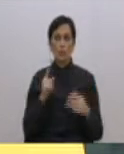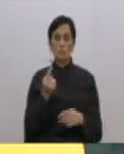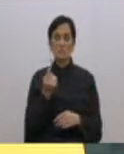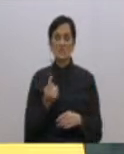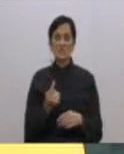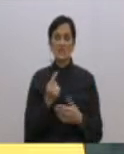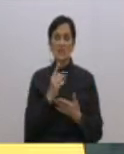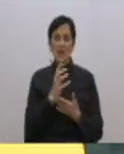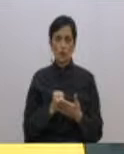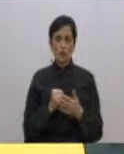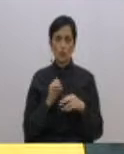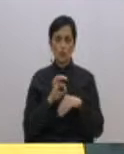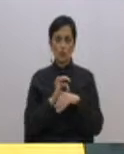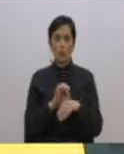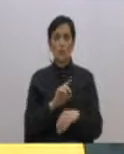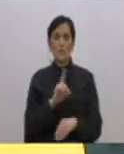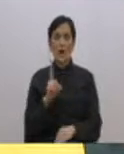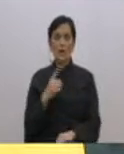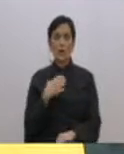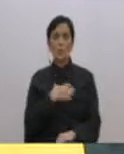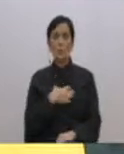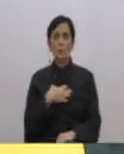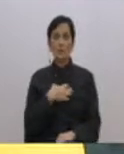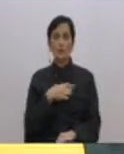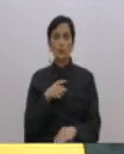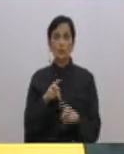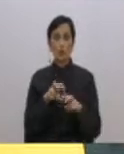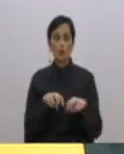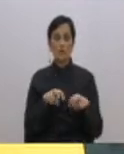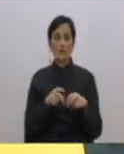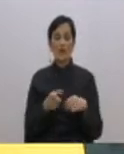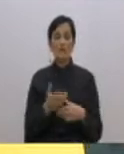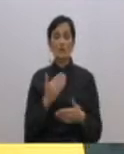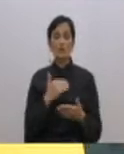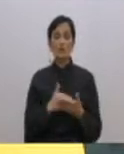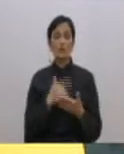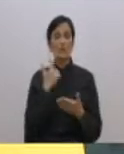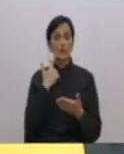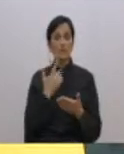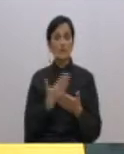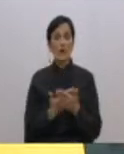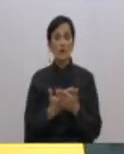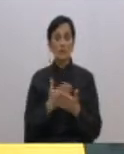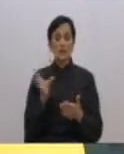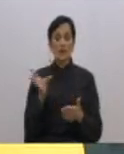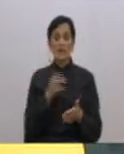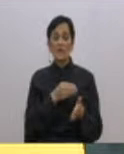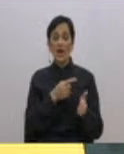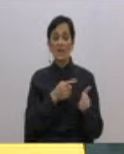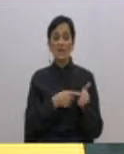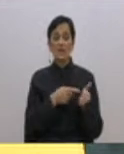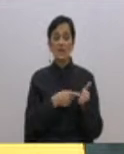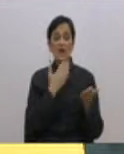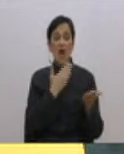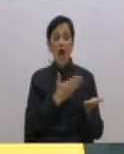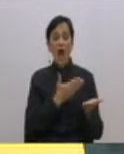რესურსებით ჩატარდა. მნიშვნელოვანი ამ კვლევის შედეგი იყო იმ თვალსაზრისით, რომ ყველა გამოკითხულმა